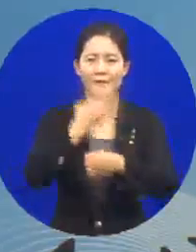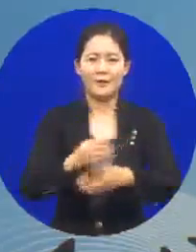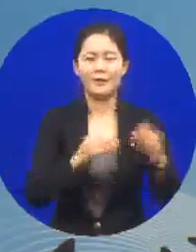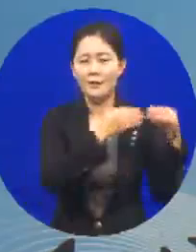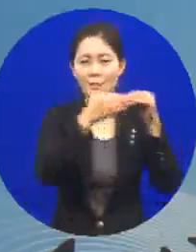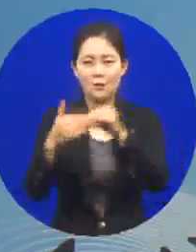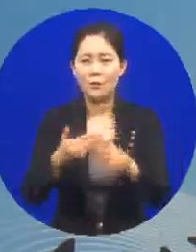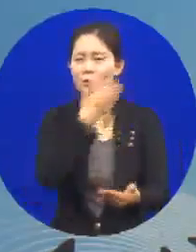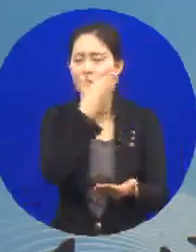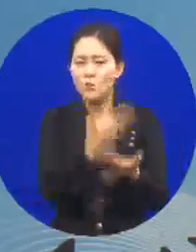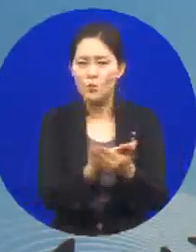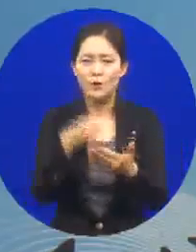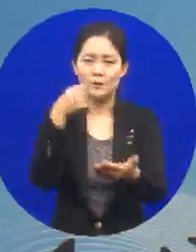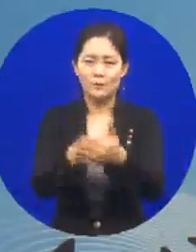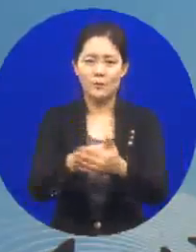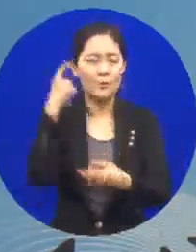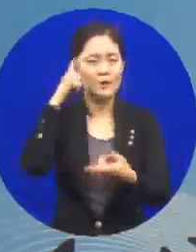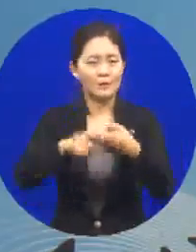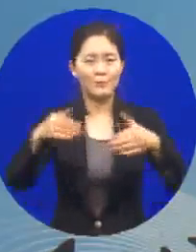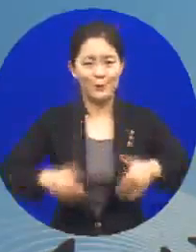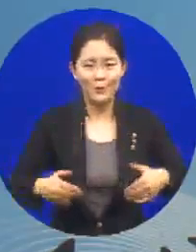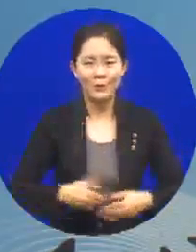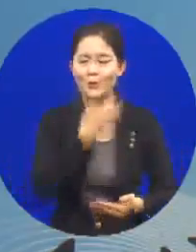대한민국을 이끌어갈 중요한 선택인 만큼 관심 있게